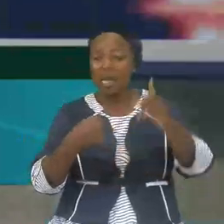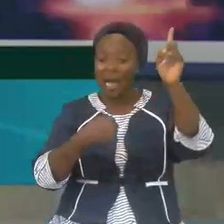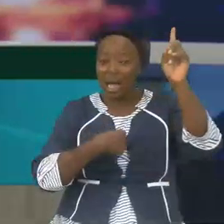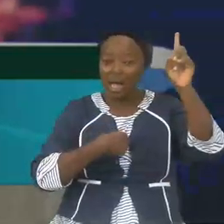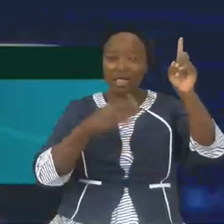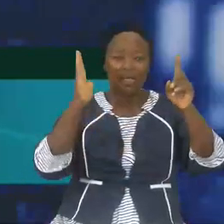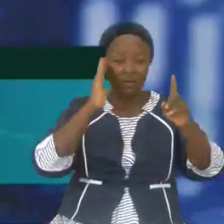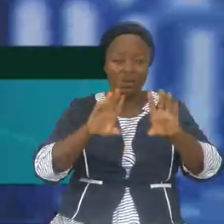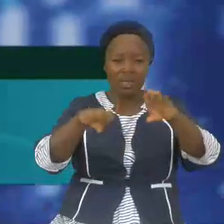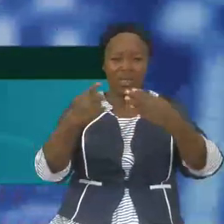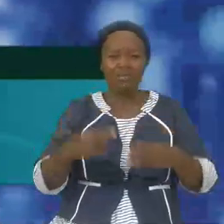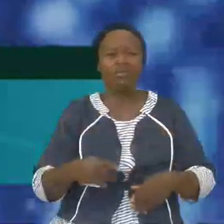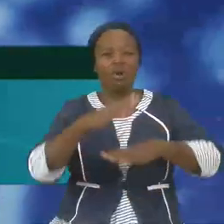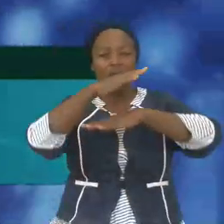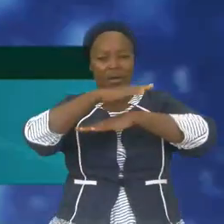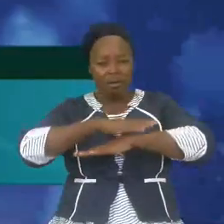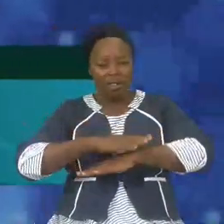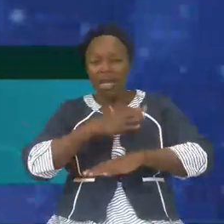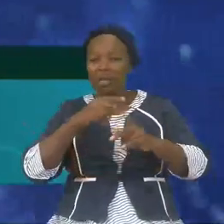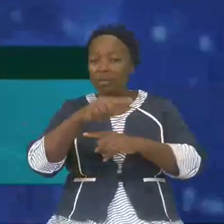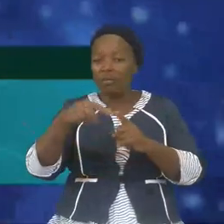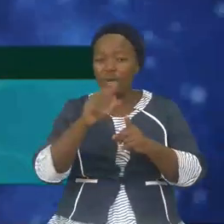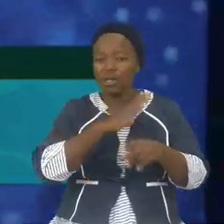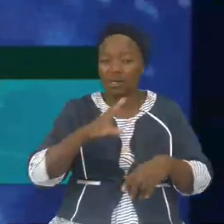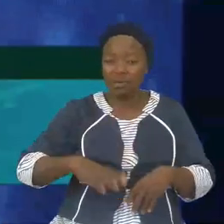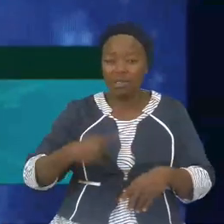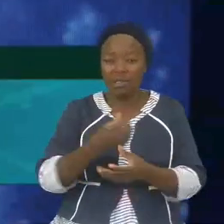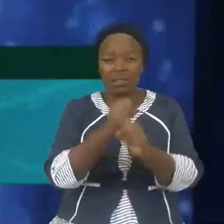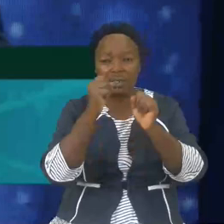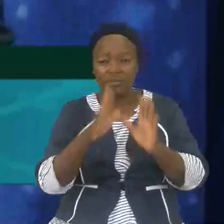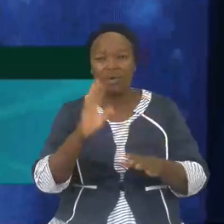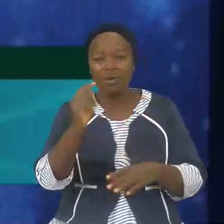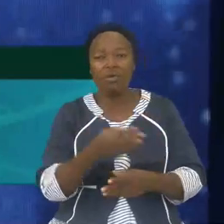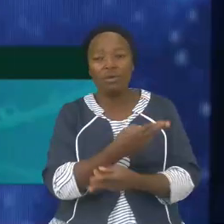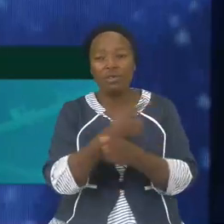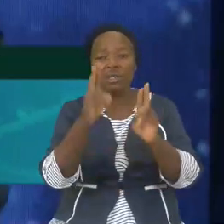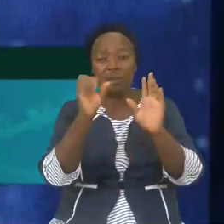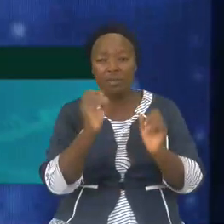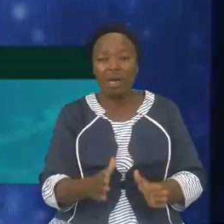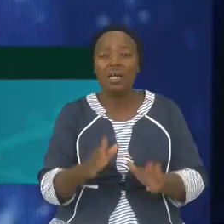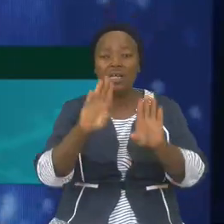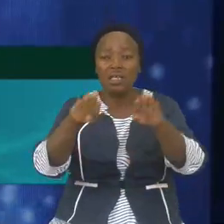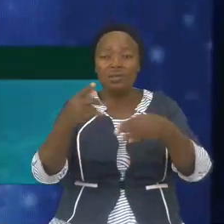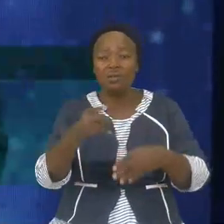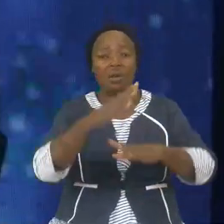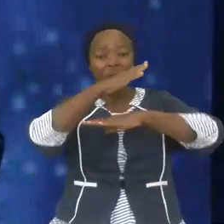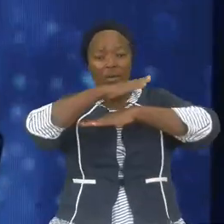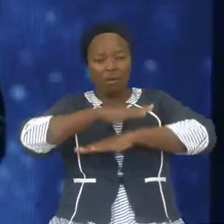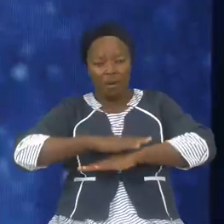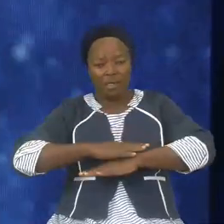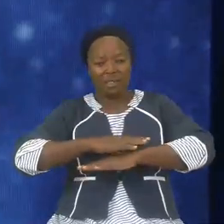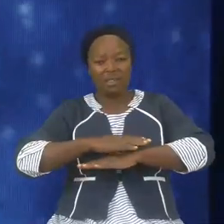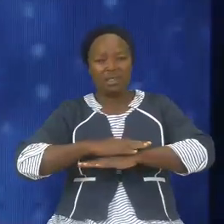je vous donnerai du repos. Et lorsque Christ, ton Sauveur, ton Rédempteur, te donne du